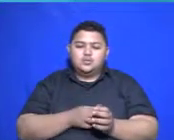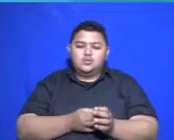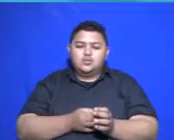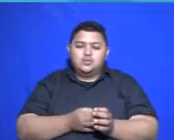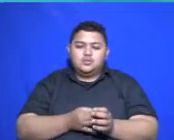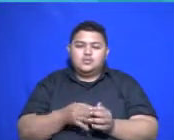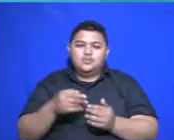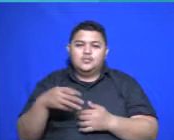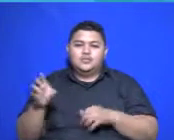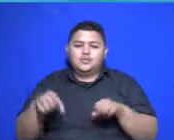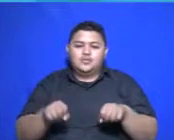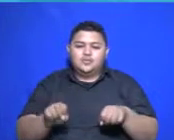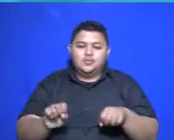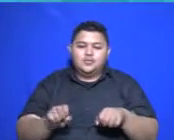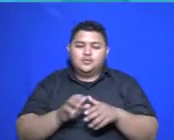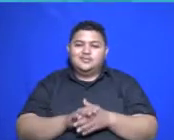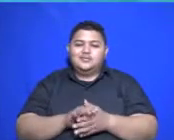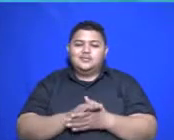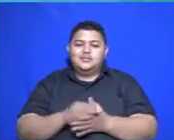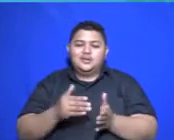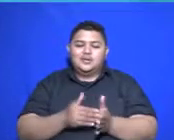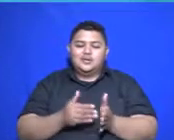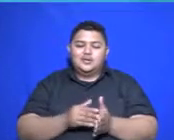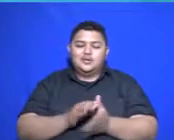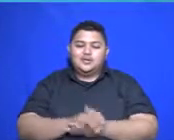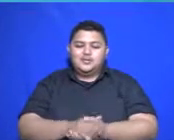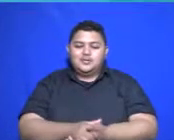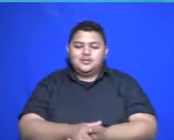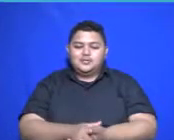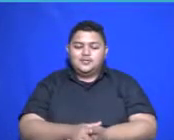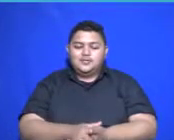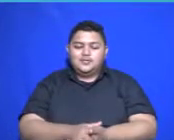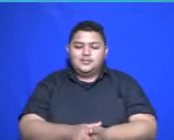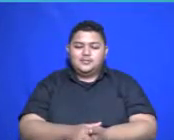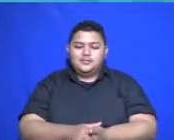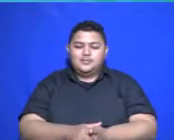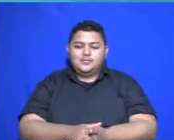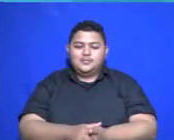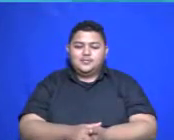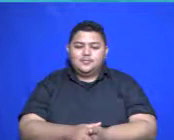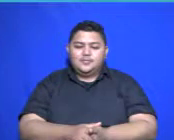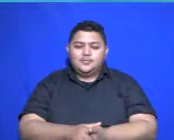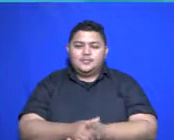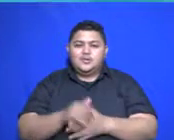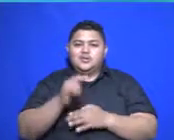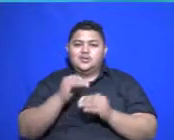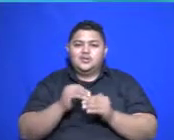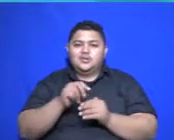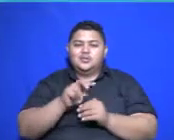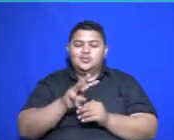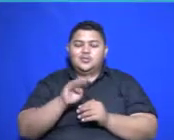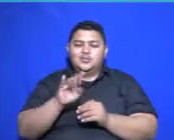sepeda motor, penghemat dari bahan bakar dan untuk suhu panasnya bisa mengurangi sampai 25 derajat